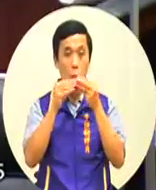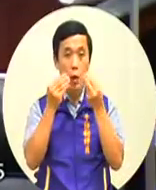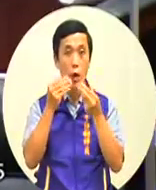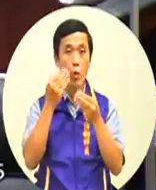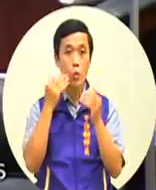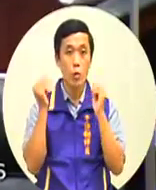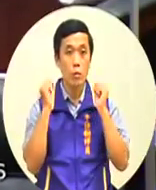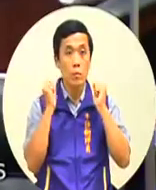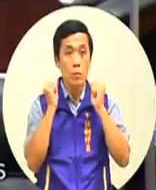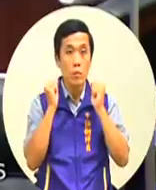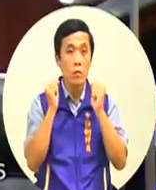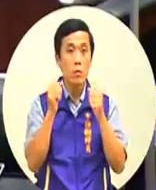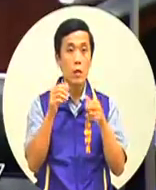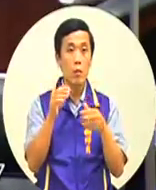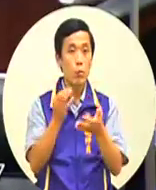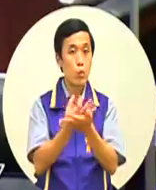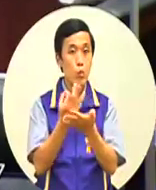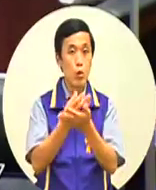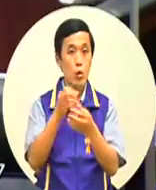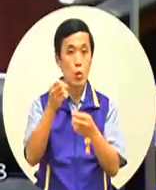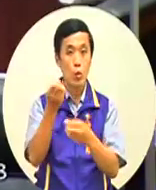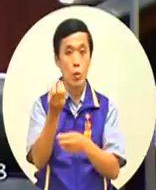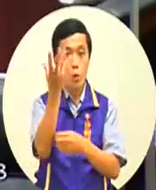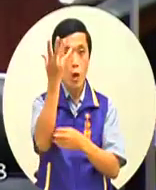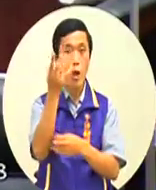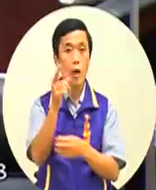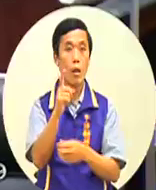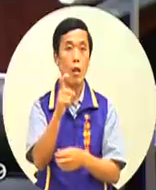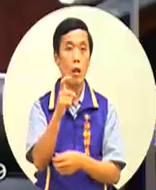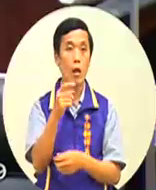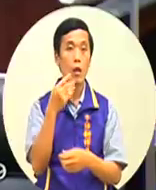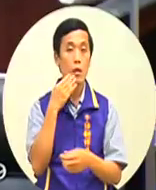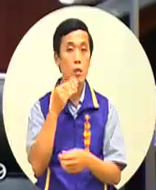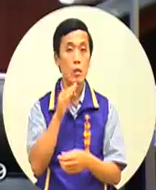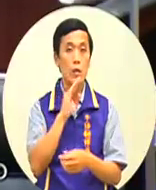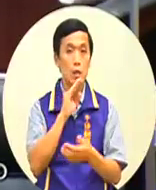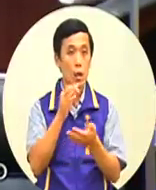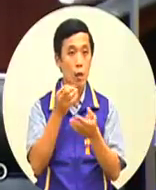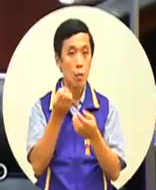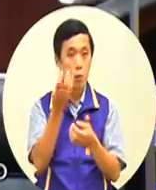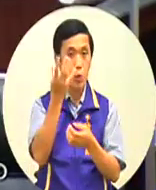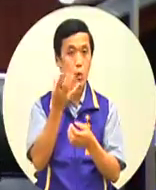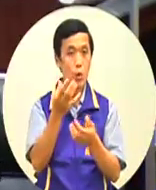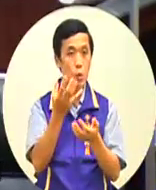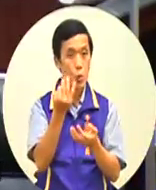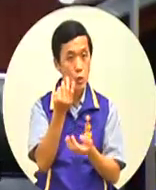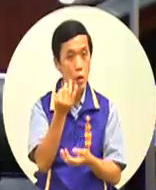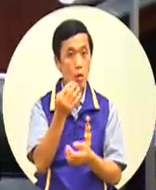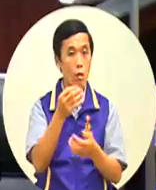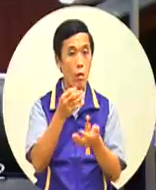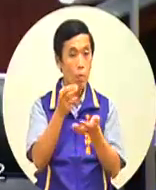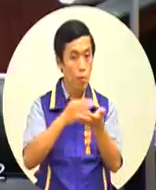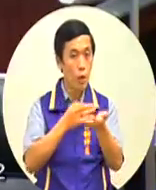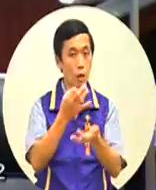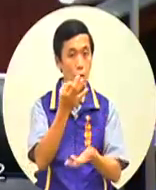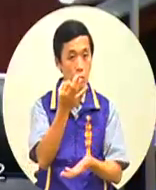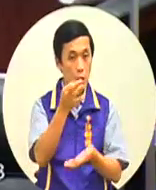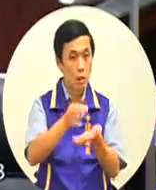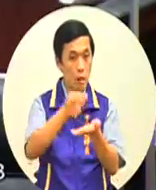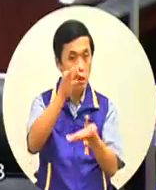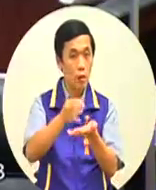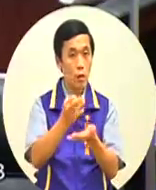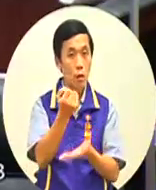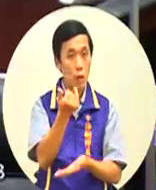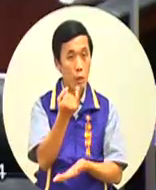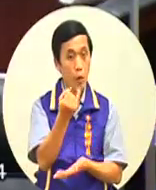了，咱开花的未？开花会掉的未？爱当掉偌济？啊，介绍好无？结果，互你介绍了好，请